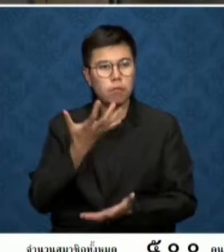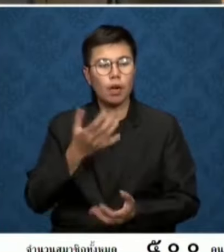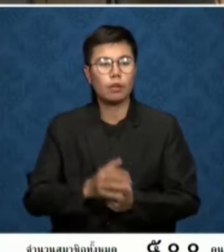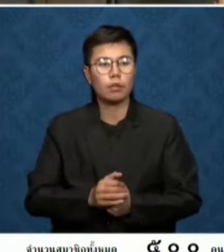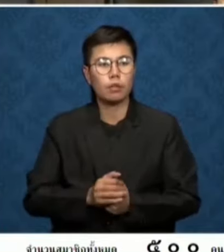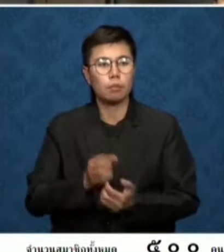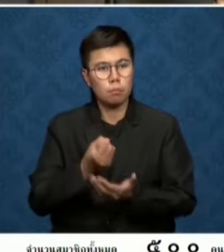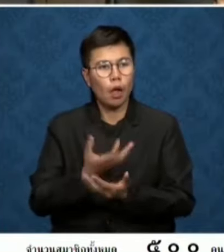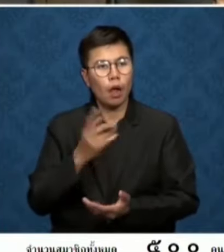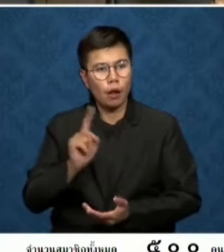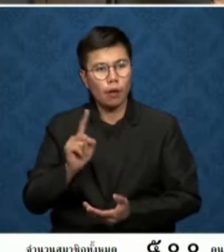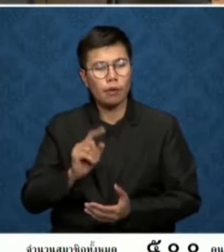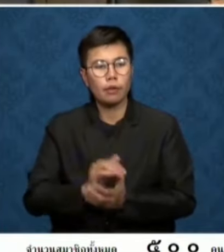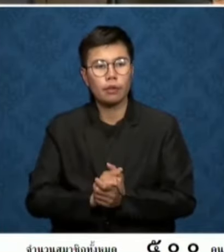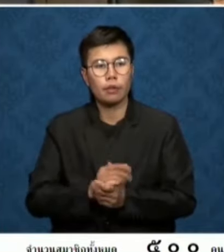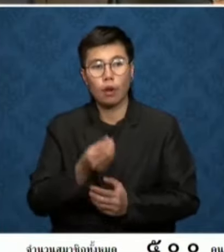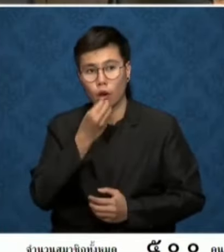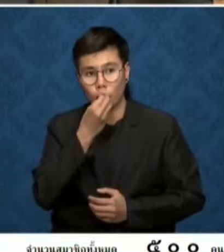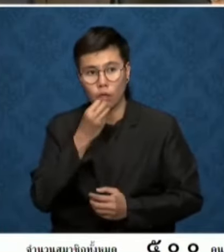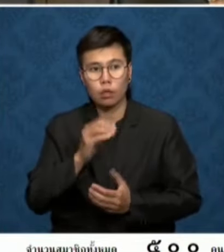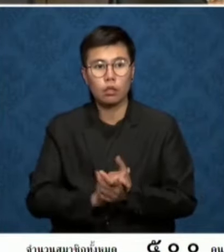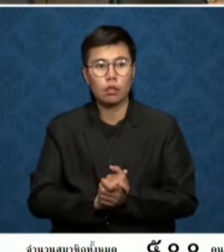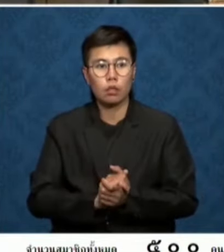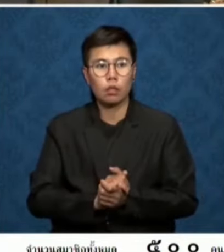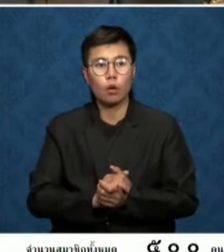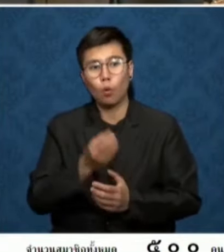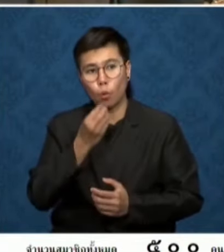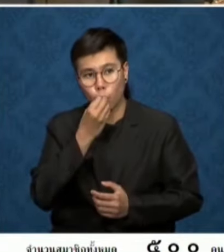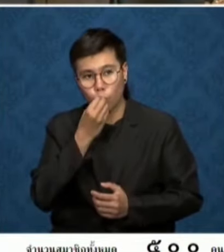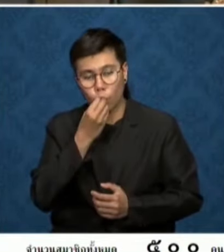แพงอะไรบ้างครับเช่นค่าอาหาร food and beverage